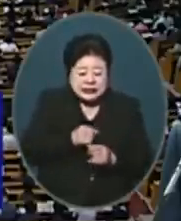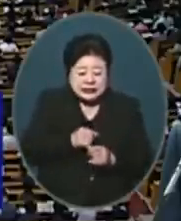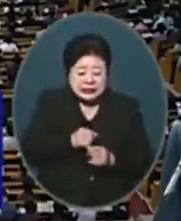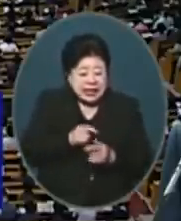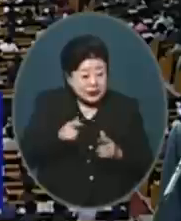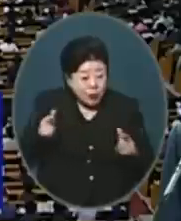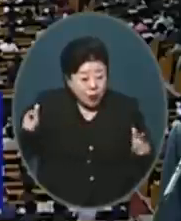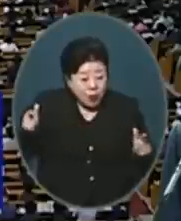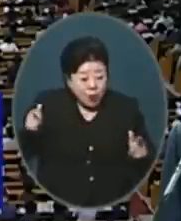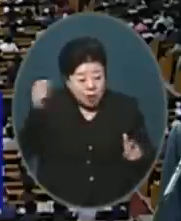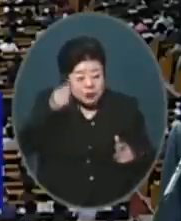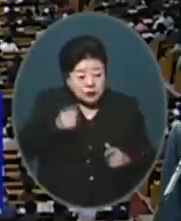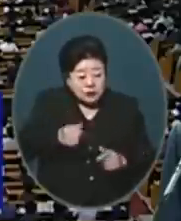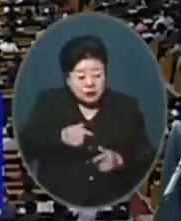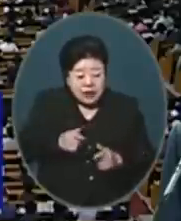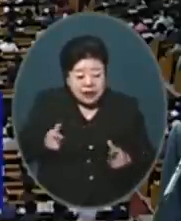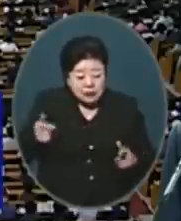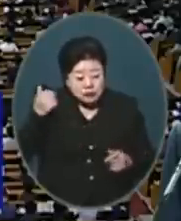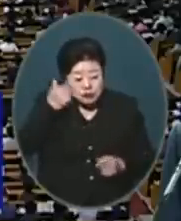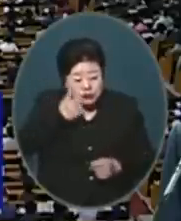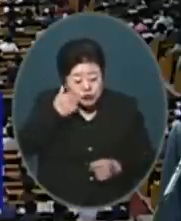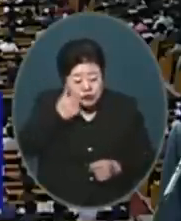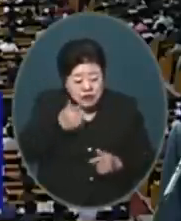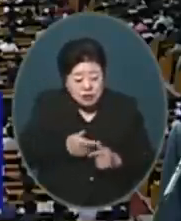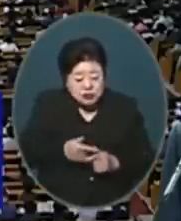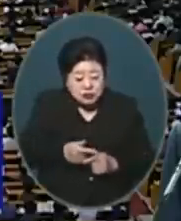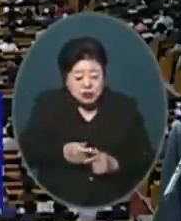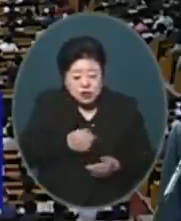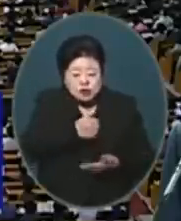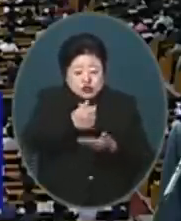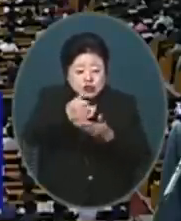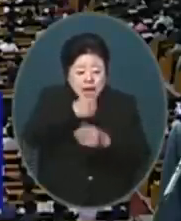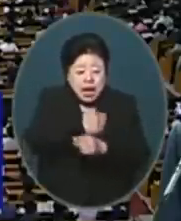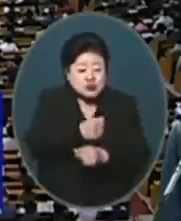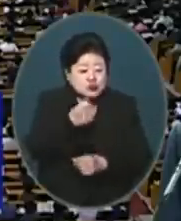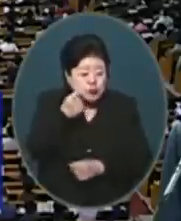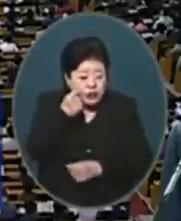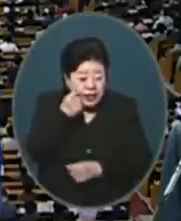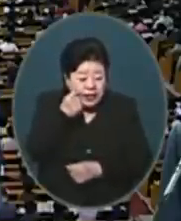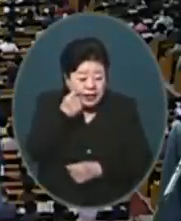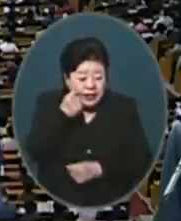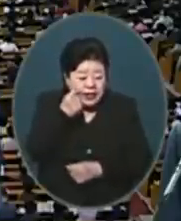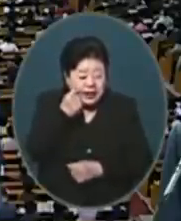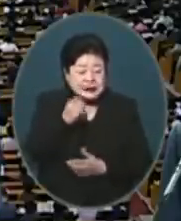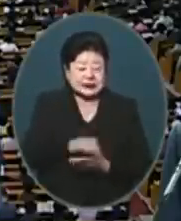아니하고 또 성령으로 아니하고는 누구든지 예수를 주시라 할 수 없느니라.